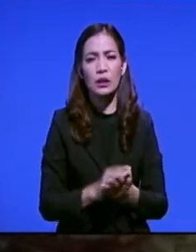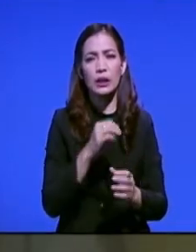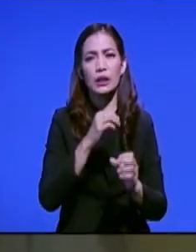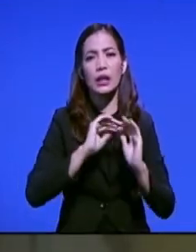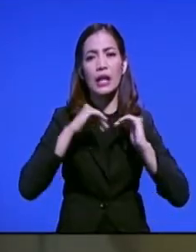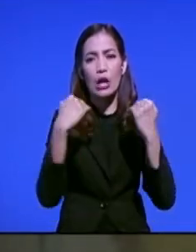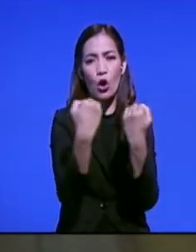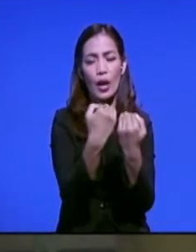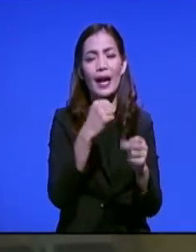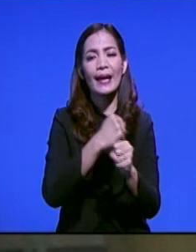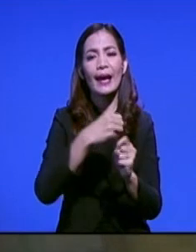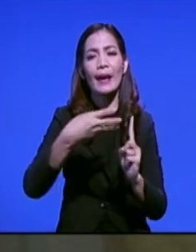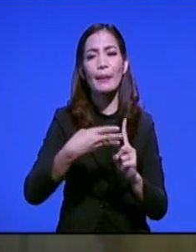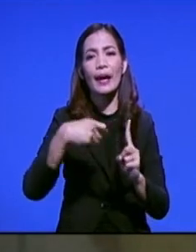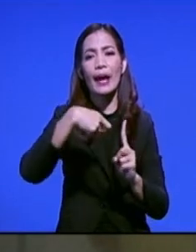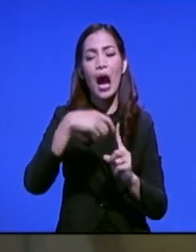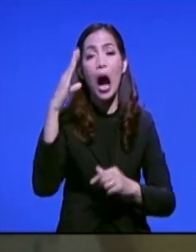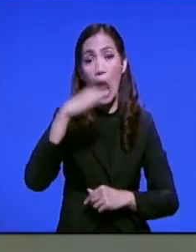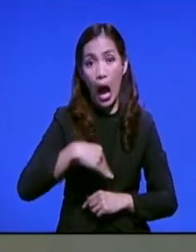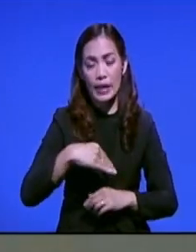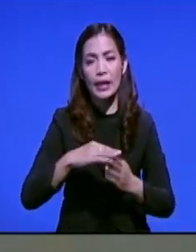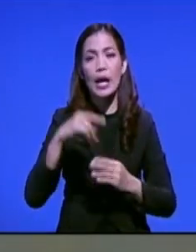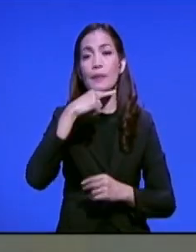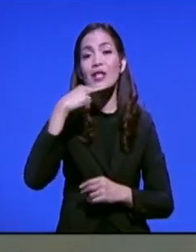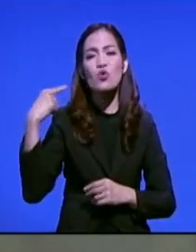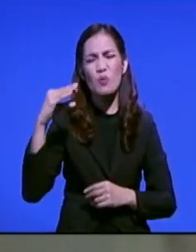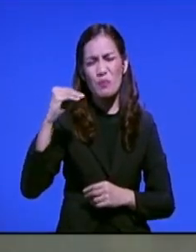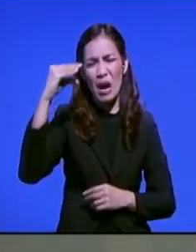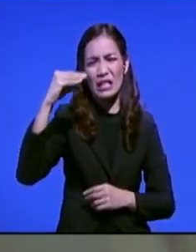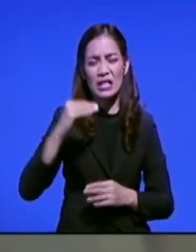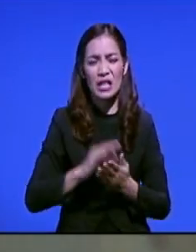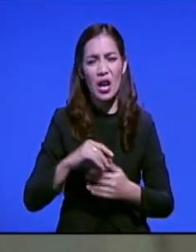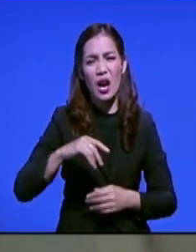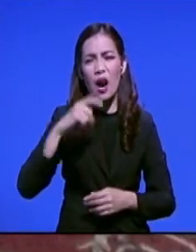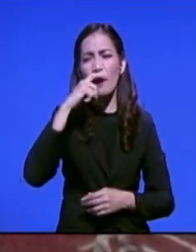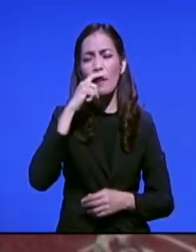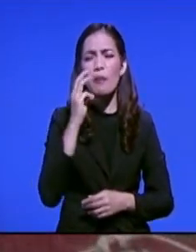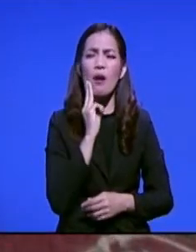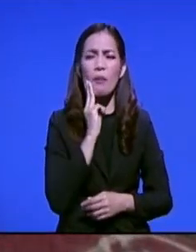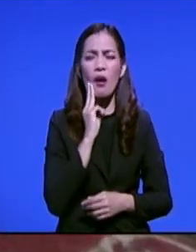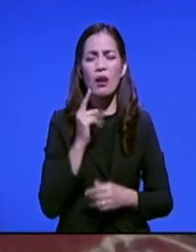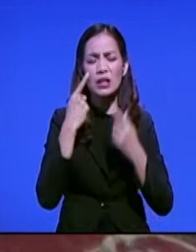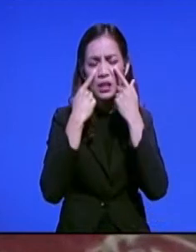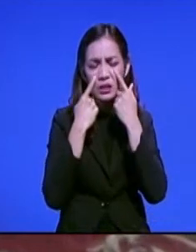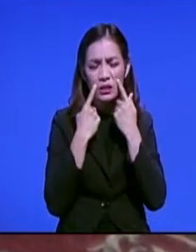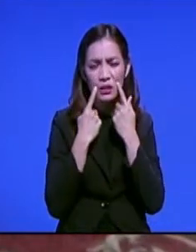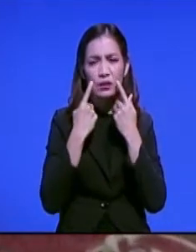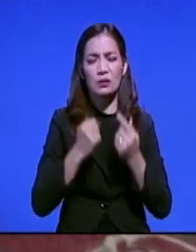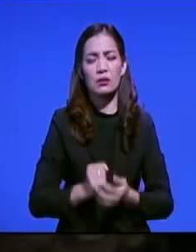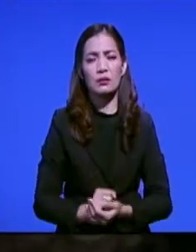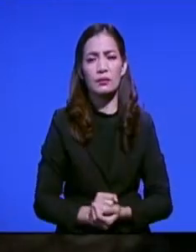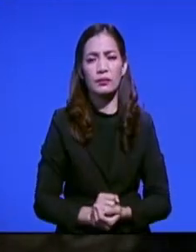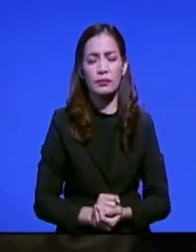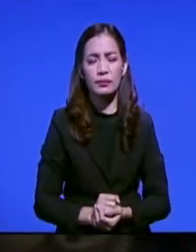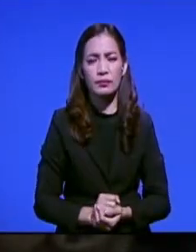Gelora Bung Karno, Jakarta hari Minggu dini hari silam. Orang tua korban masih merasakan kehilangan sang putra yang mengendarai skuternya di